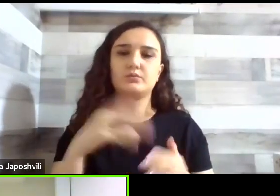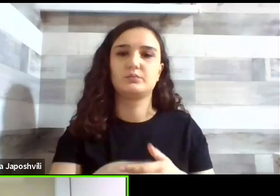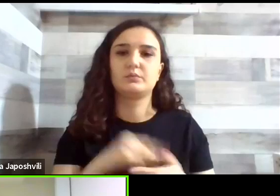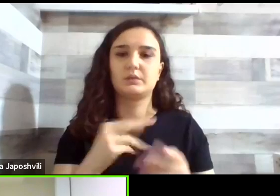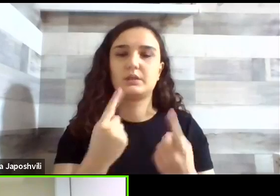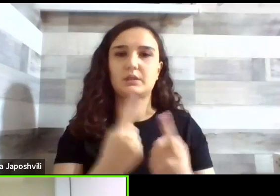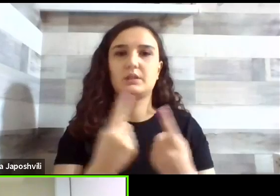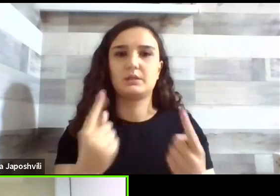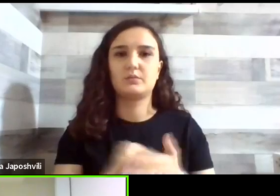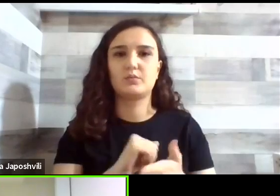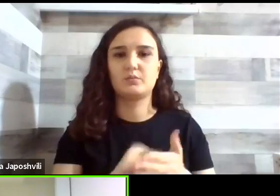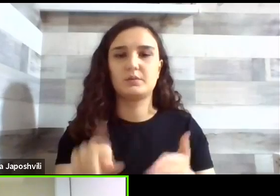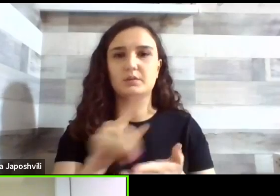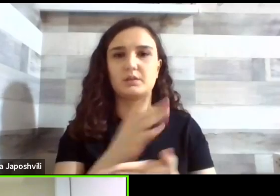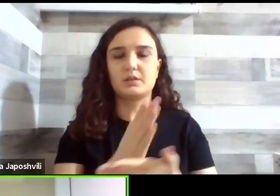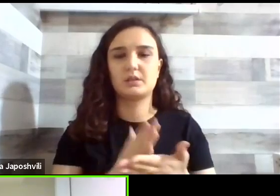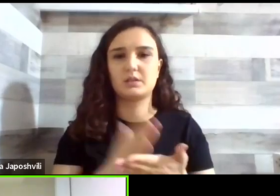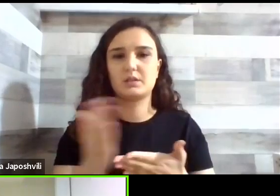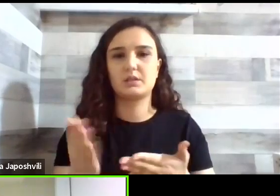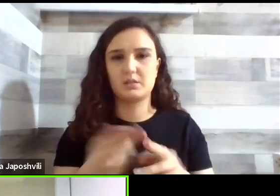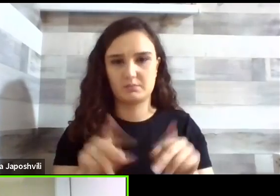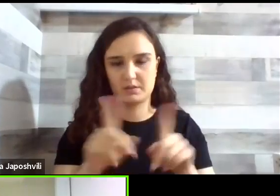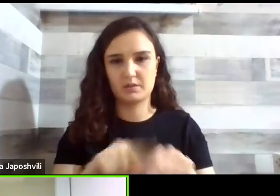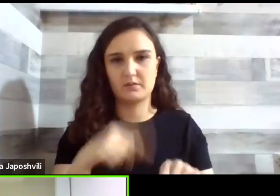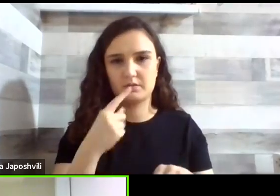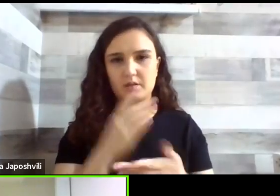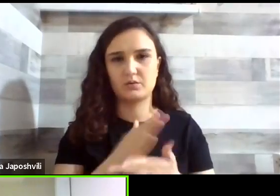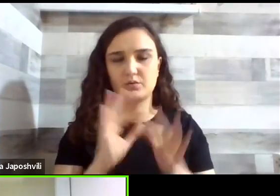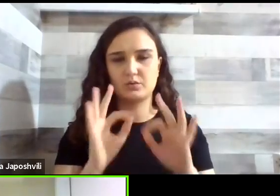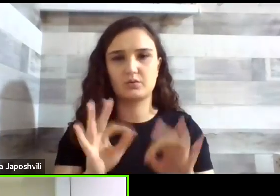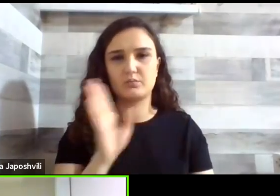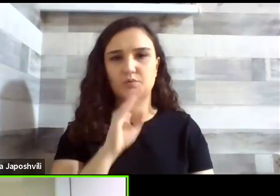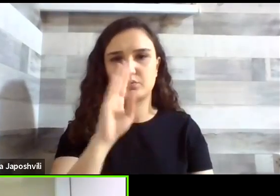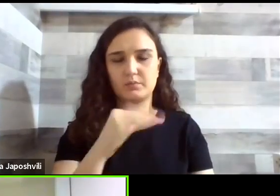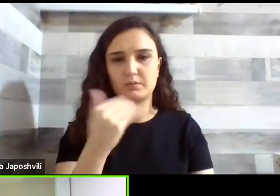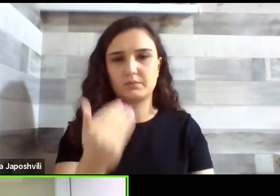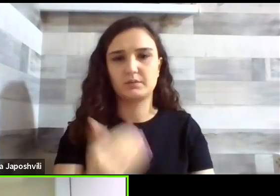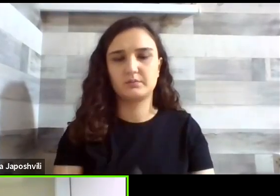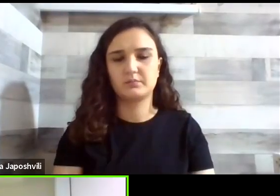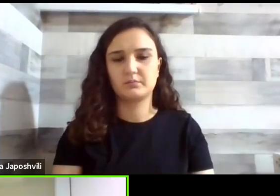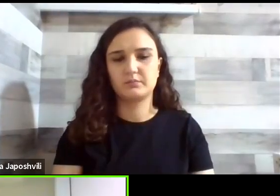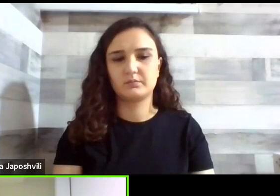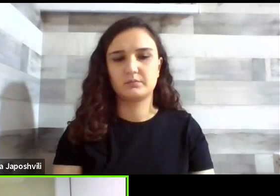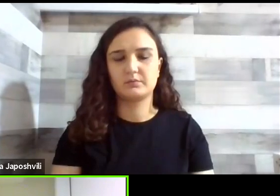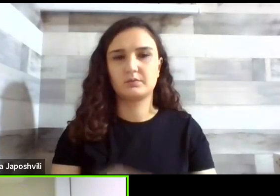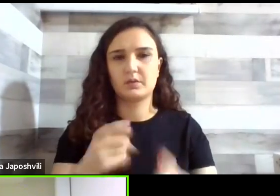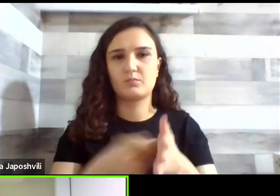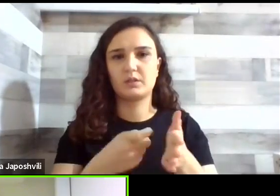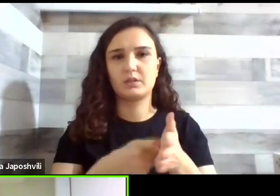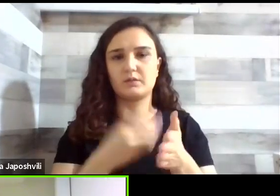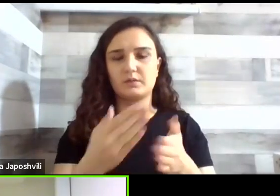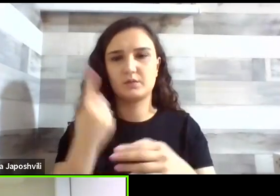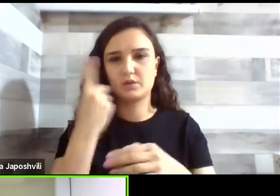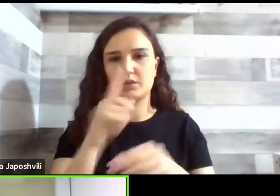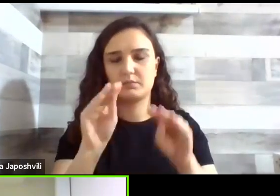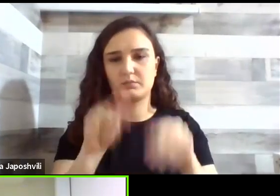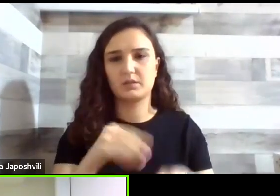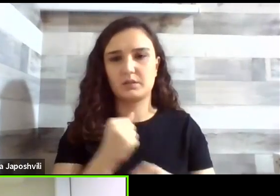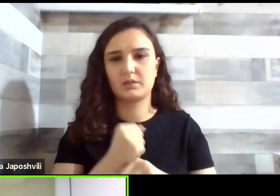ერთ-ერთი ამ დოკუმენტის ნაწილი ბარემ ამასაც ვიტყვი, არის სწორედ მშობლების გამოკითხვისთვის შექმნილი